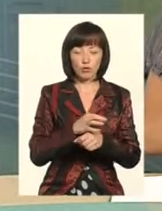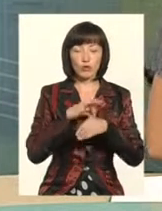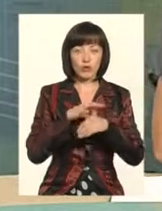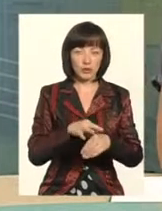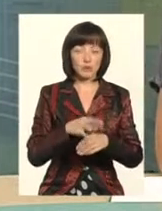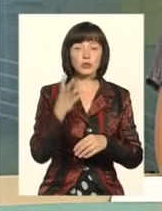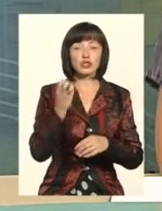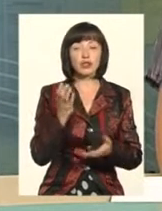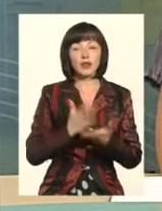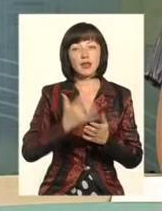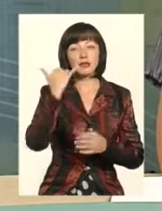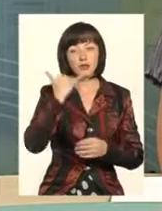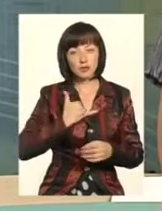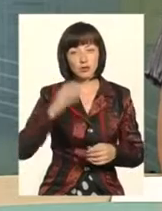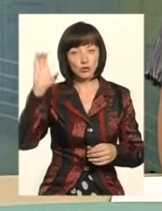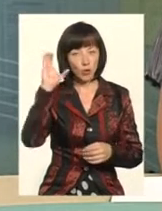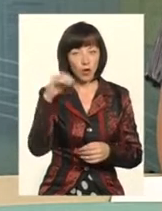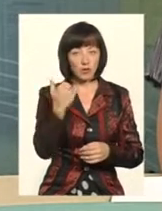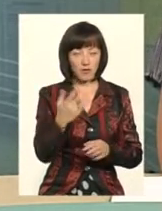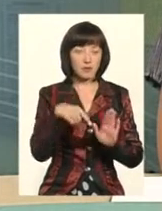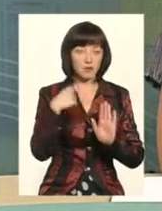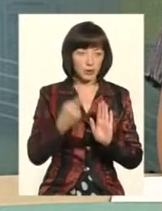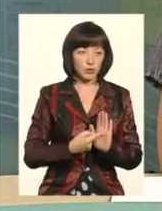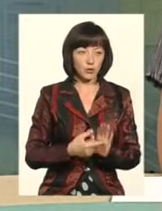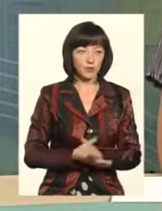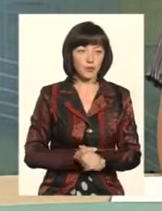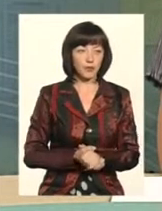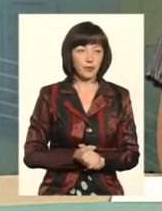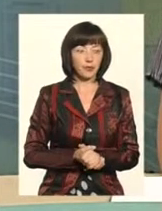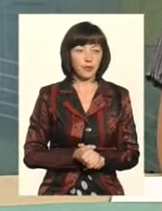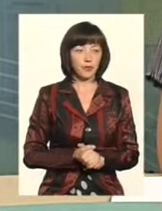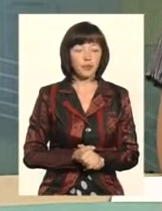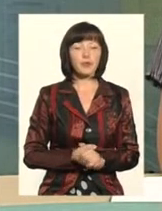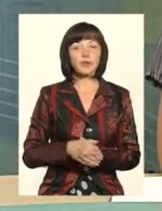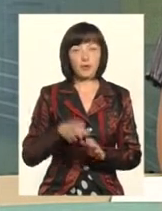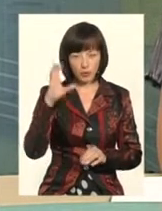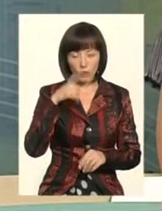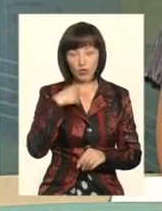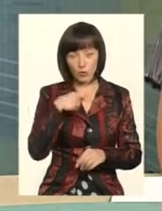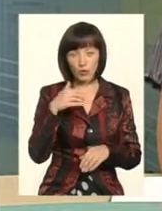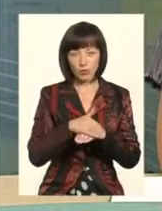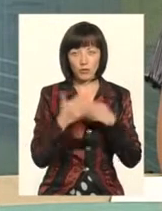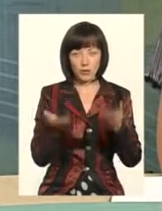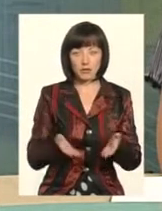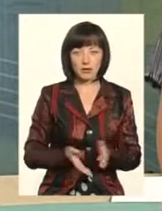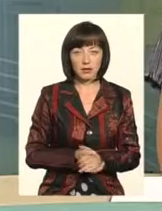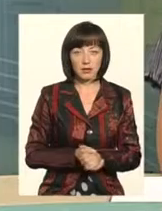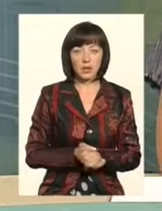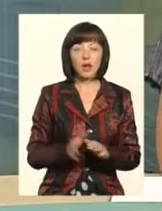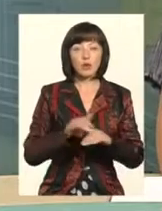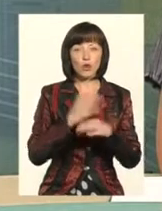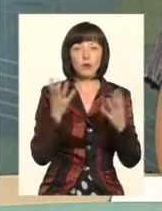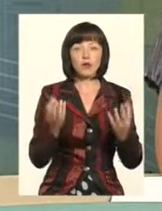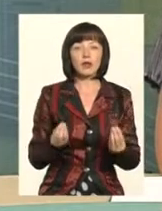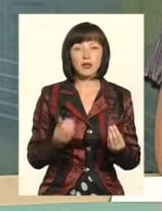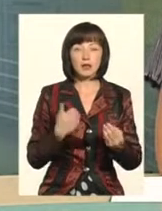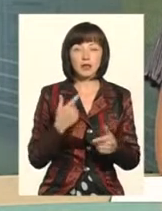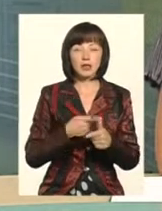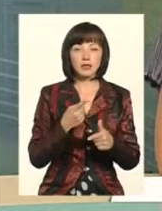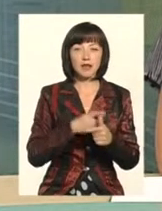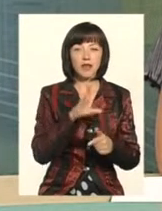ще один телефонний дзвінок, слухаємо вас, ставте своє запитання. Алло. Говоріть, будь ласка. Доброго дня, мене